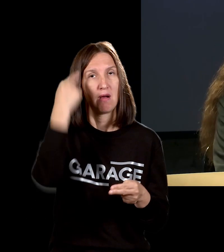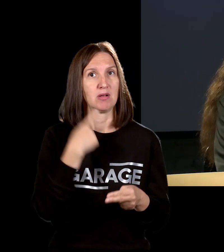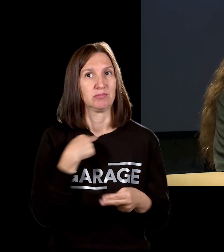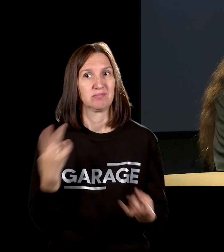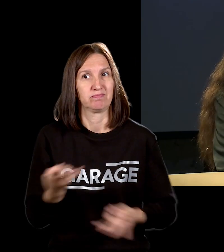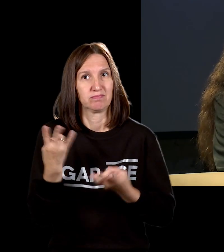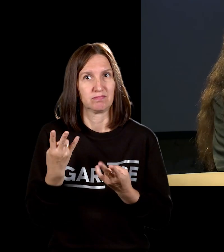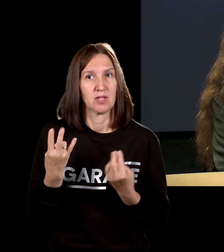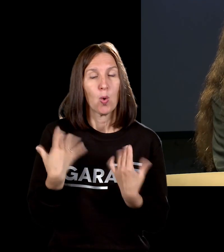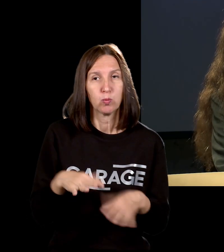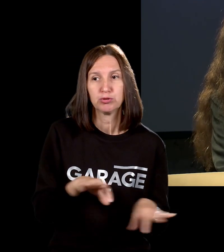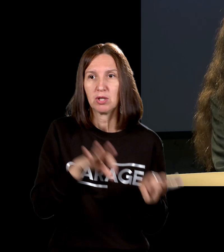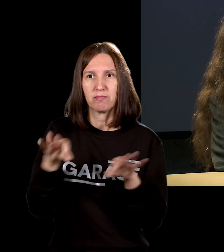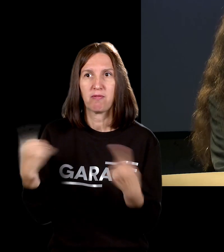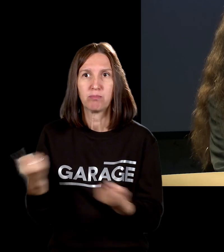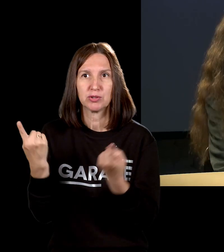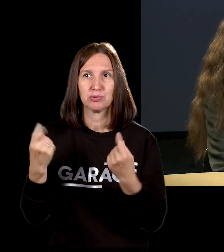переносят эту потребность в насилии уже не на